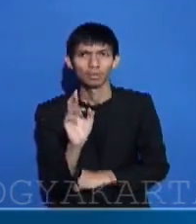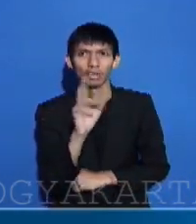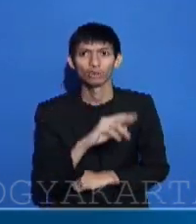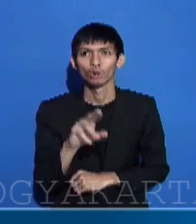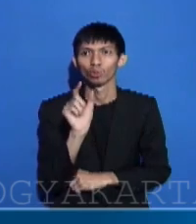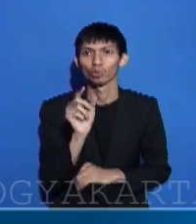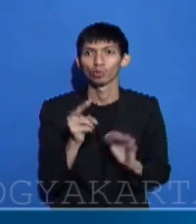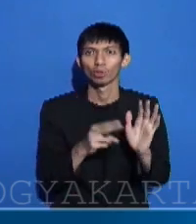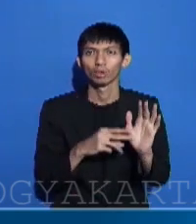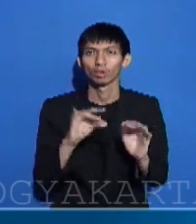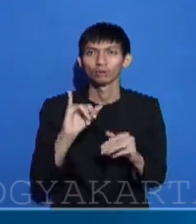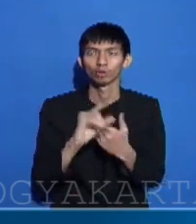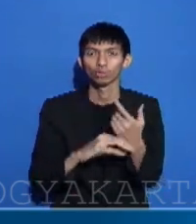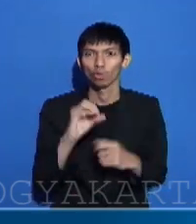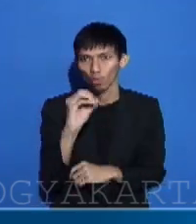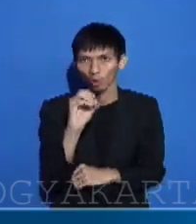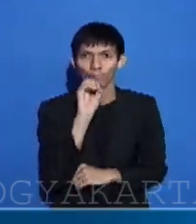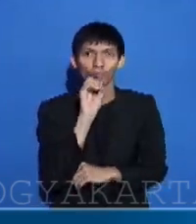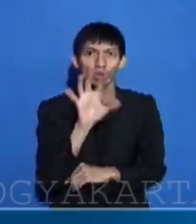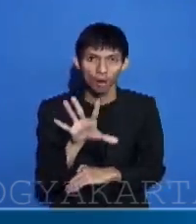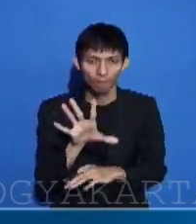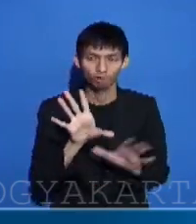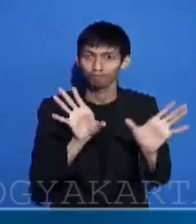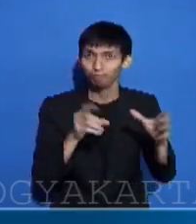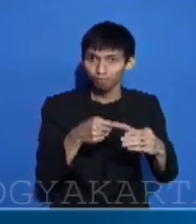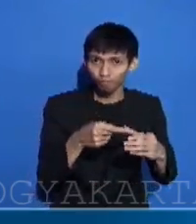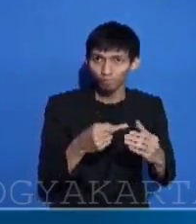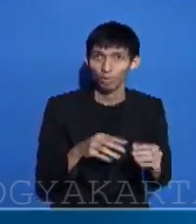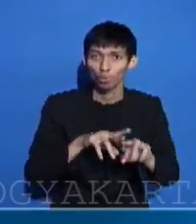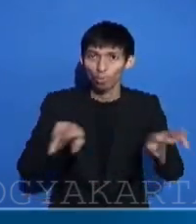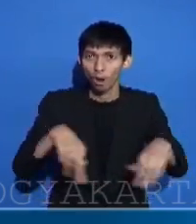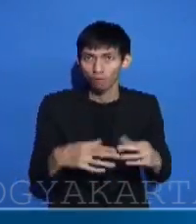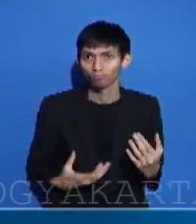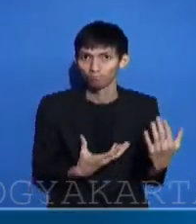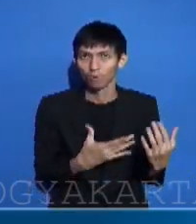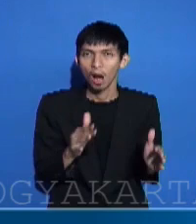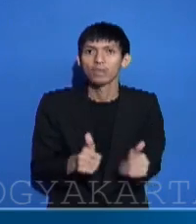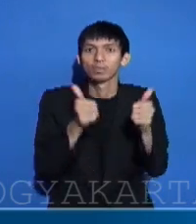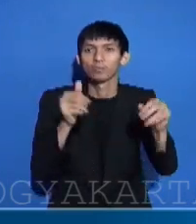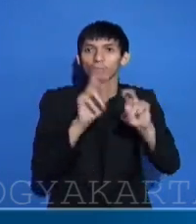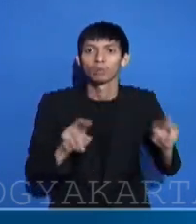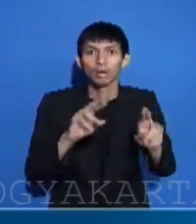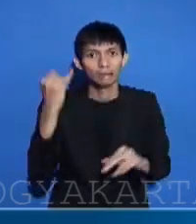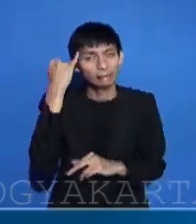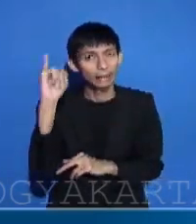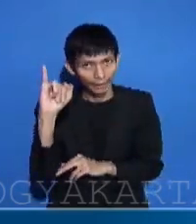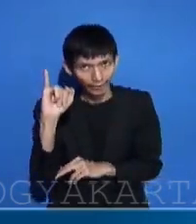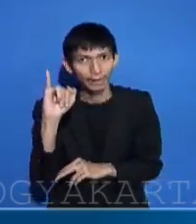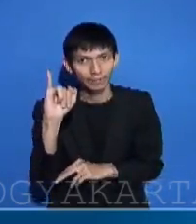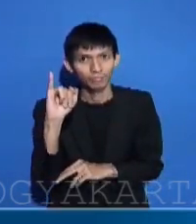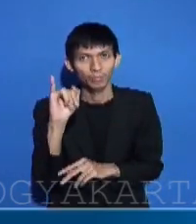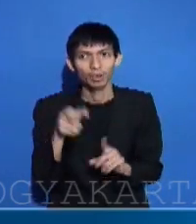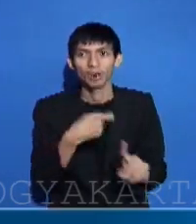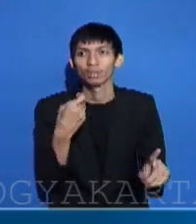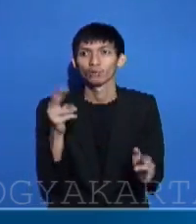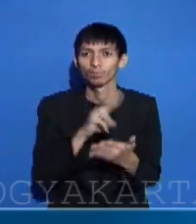Kusnanto Yosep menjelaskan, ruang laktasi ini merupakan hasil dari riset dan inovasi yang dilakukan Universitas Respati Yogyakarta